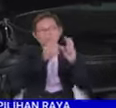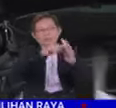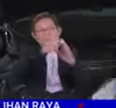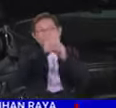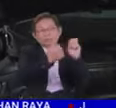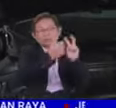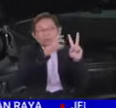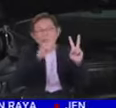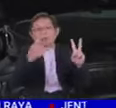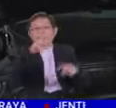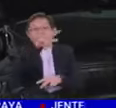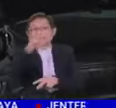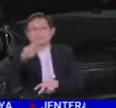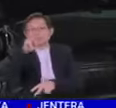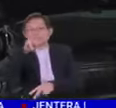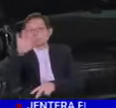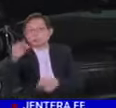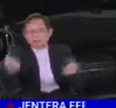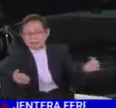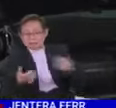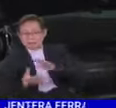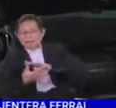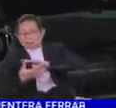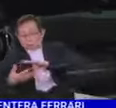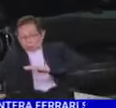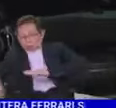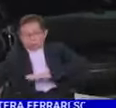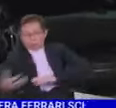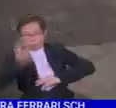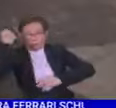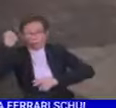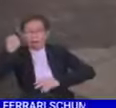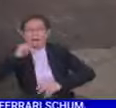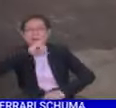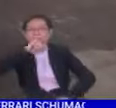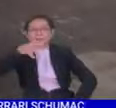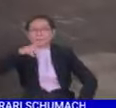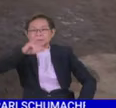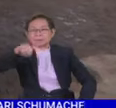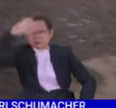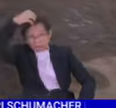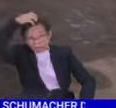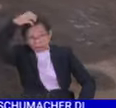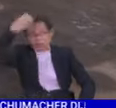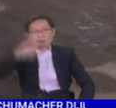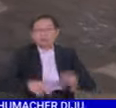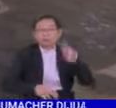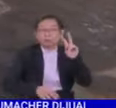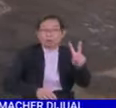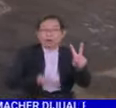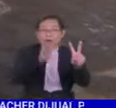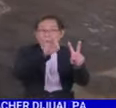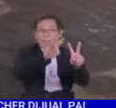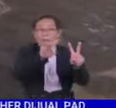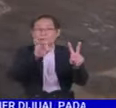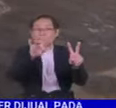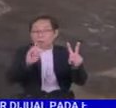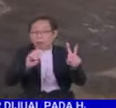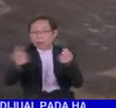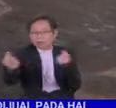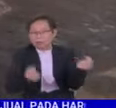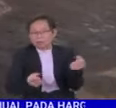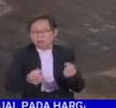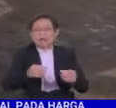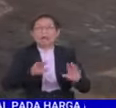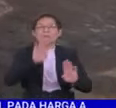2011, 329 kenderaan klon dirampas JPJ Selangor. Daripada jumlah itu, 280 buah kenderaan